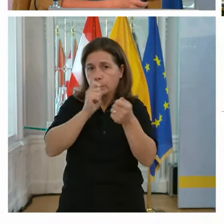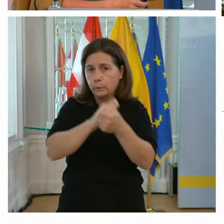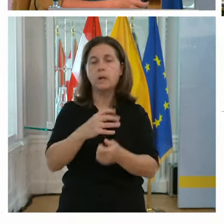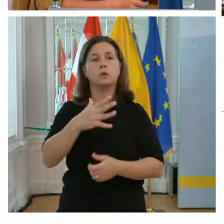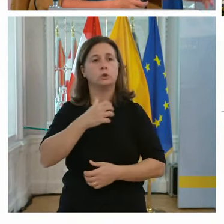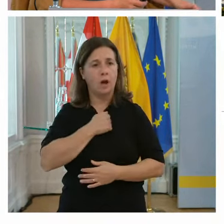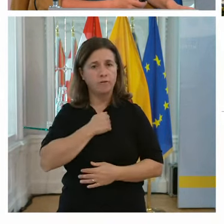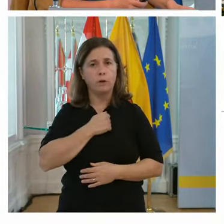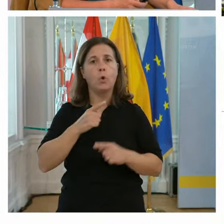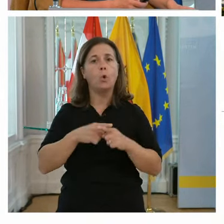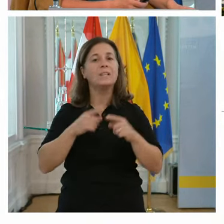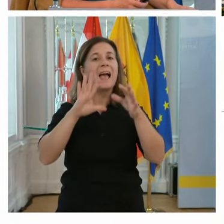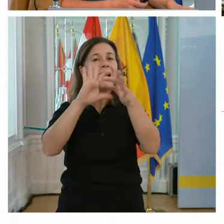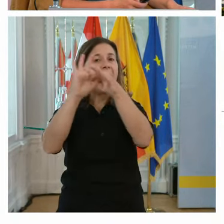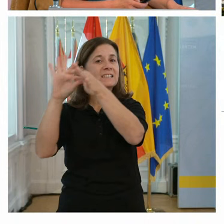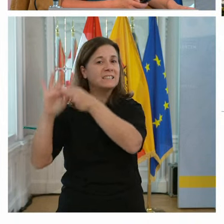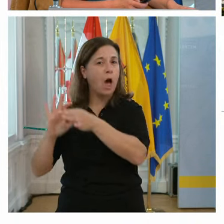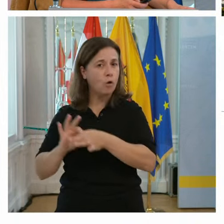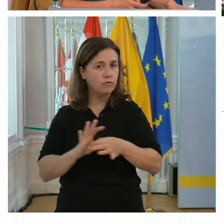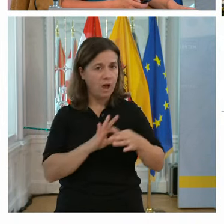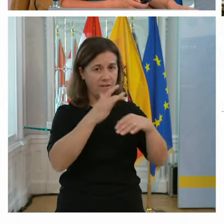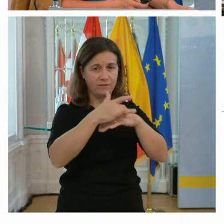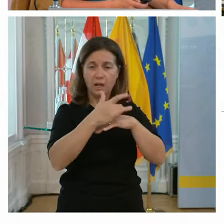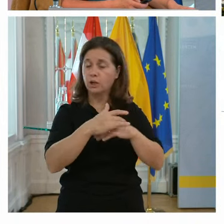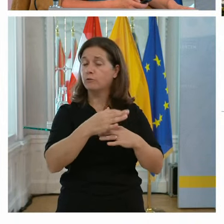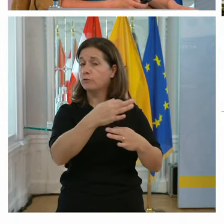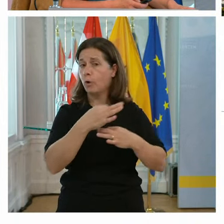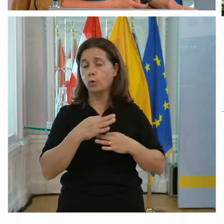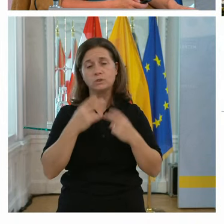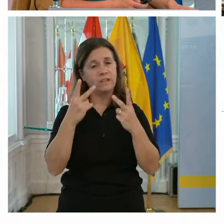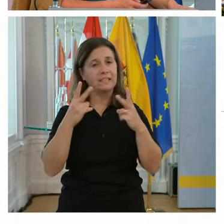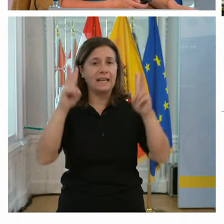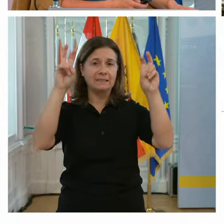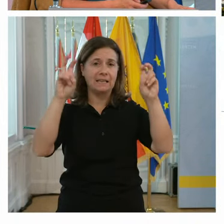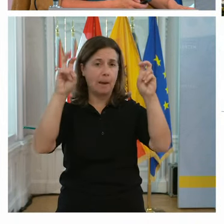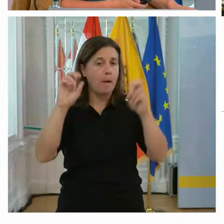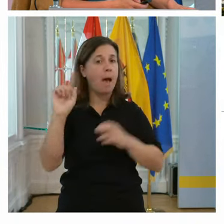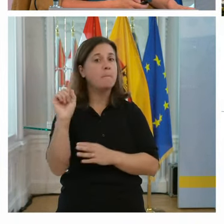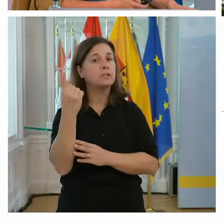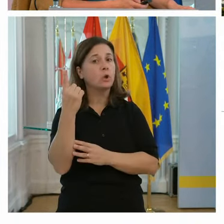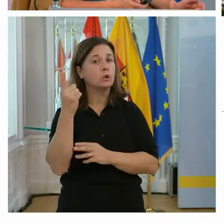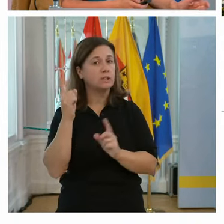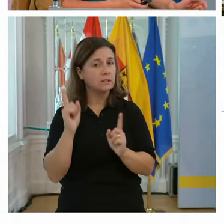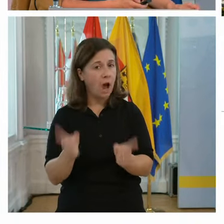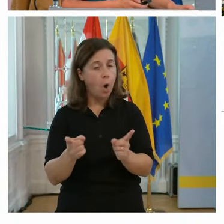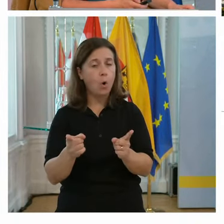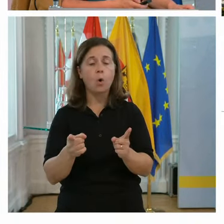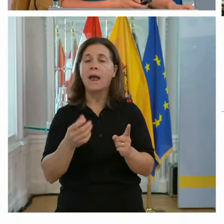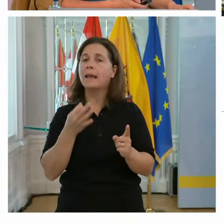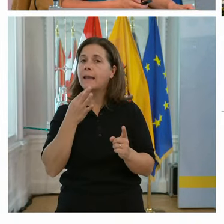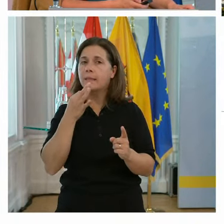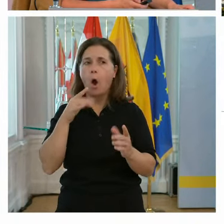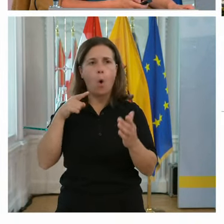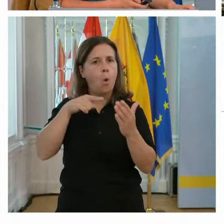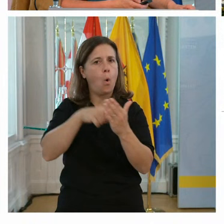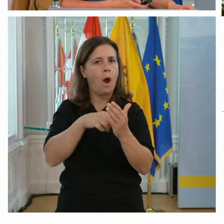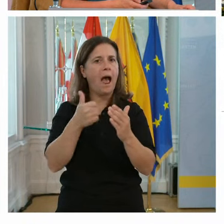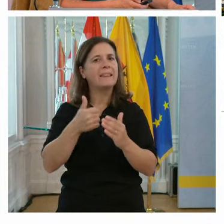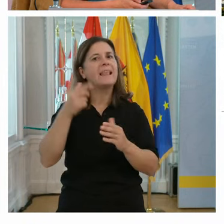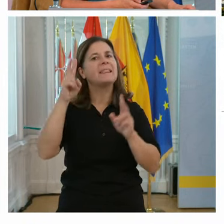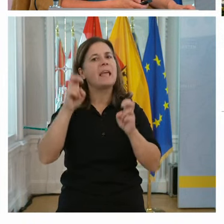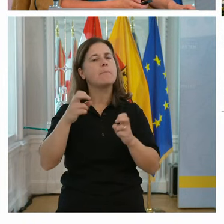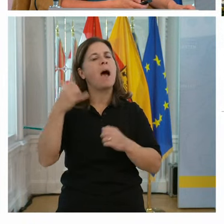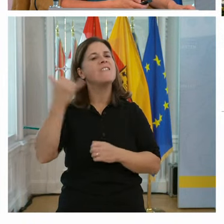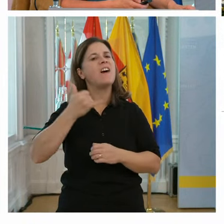meistern. Und Kreislaufwirtschaft ist auch bei uns ein ganz wichtiges Thema, vor allem auch ganz konkret jetzt beim Thema